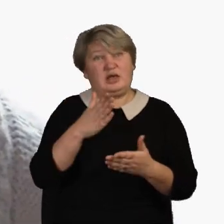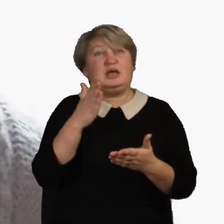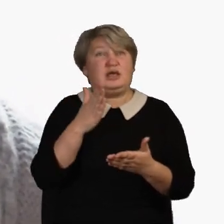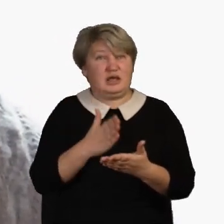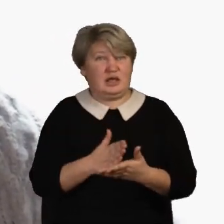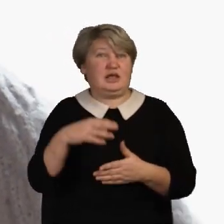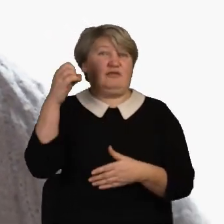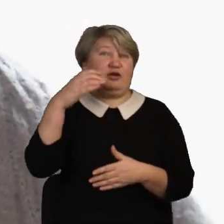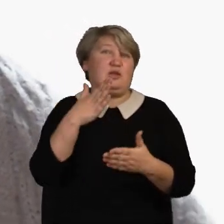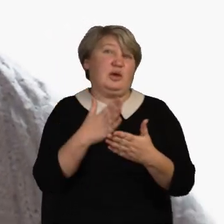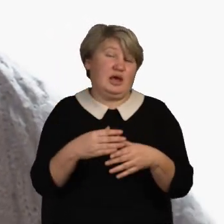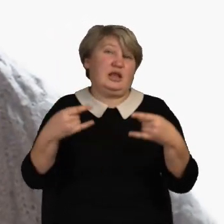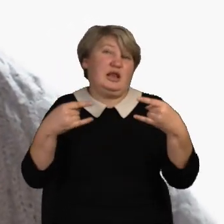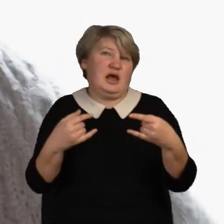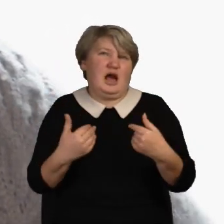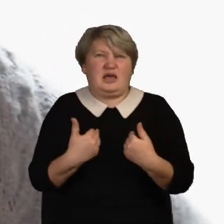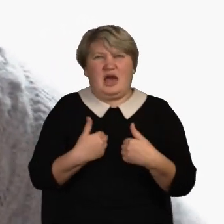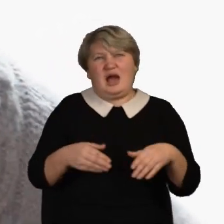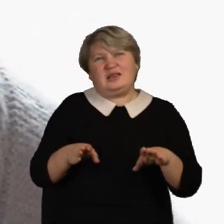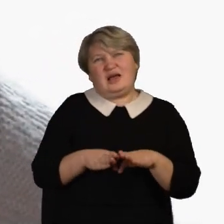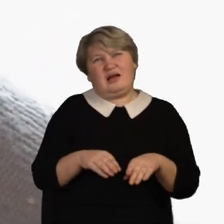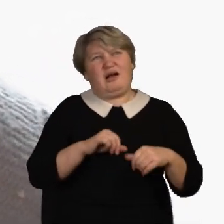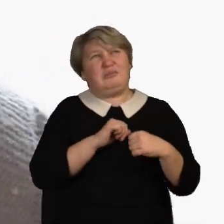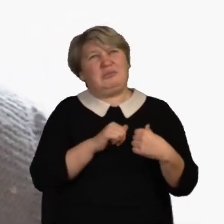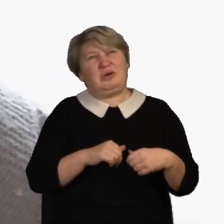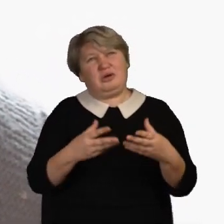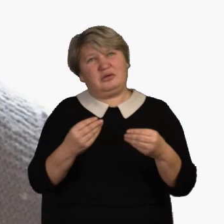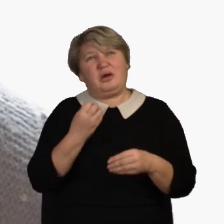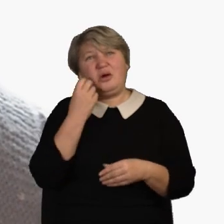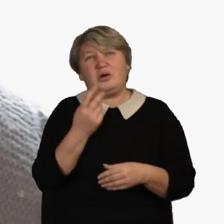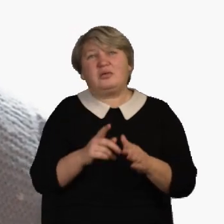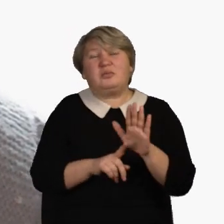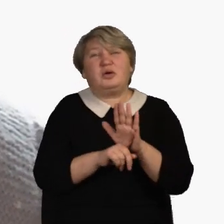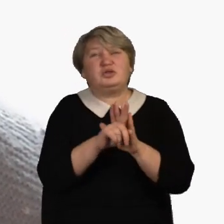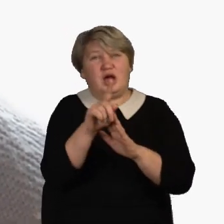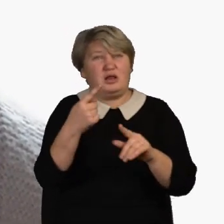є телевізор. Але я така мені косердечна, що коли почалася ця